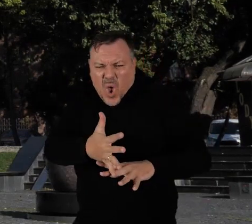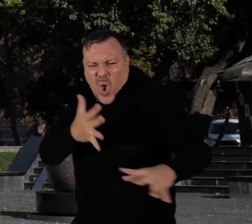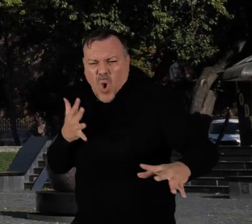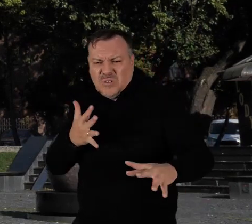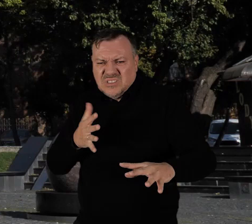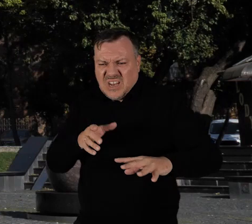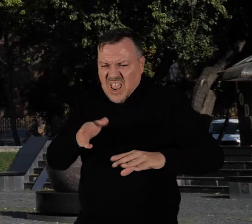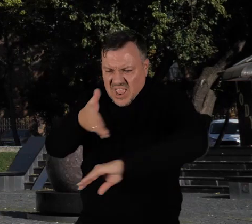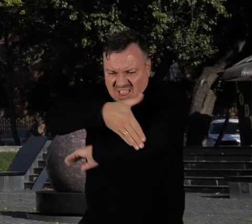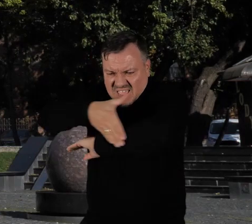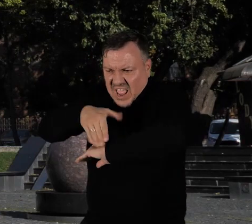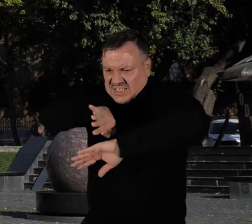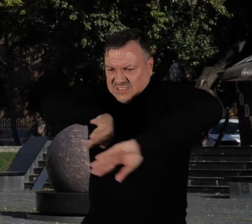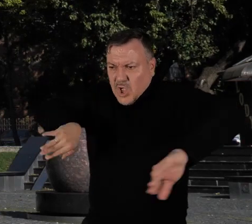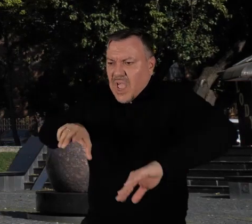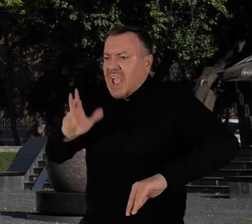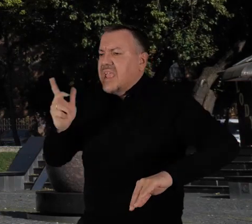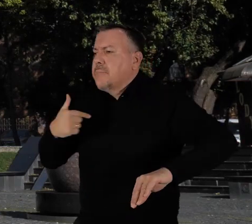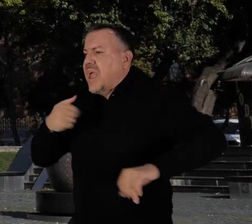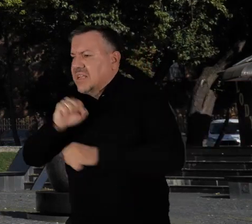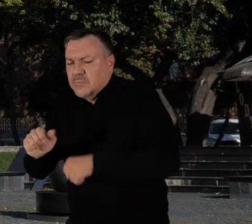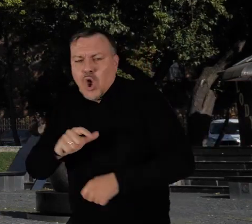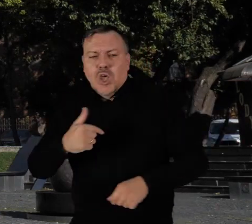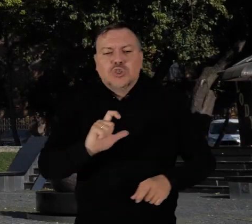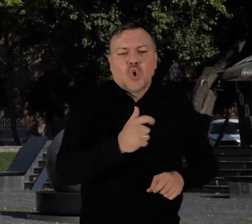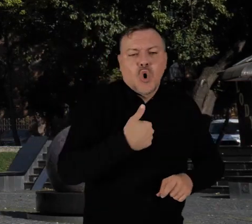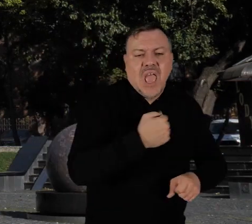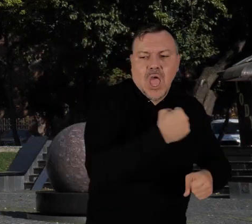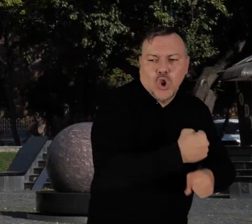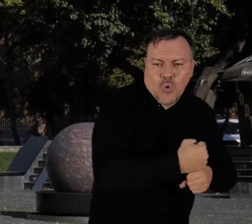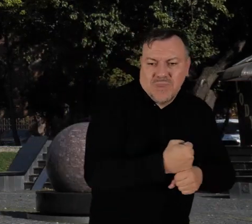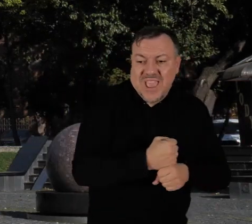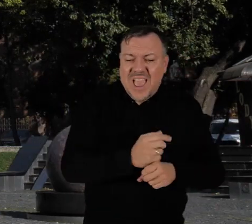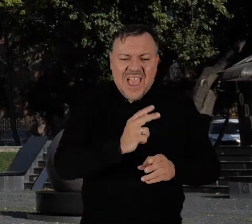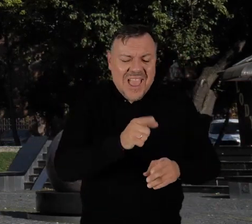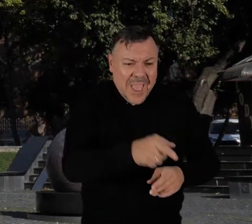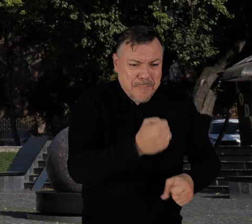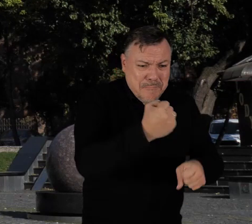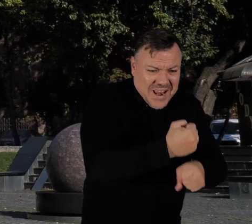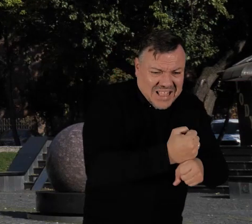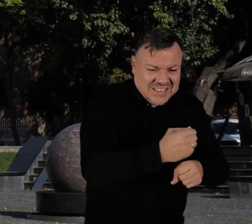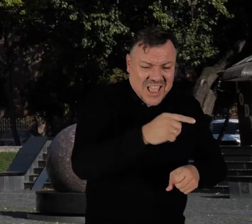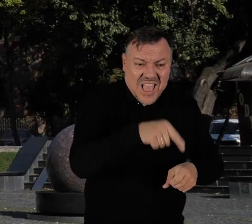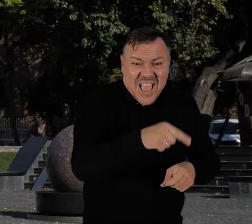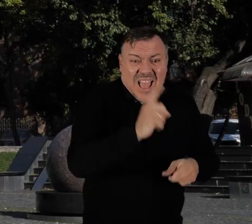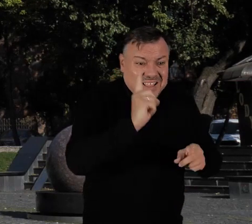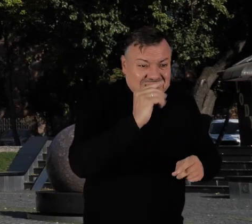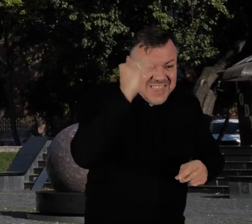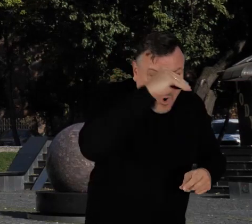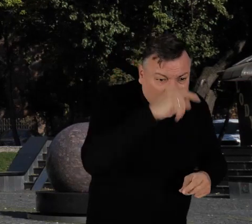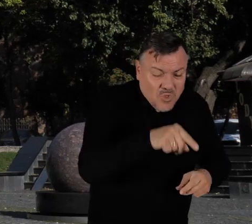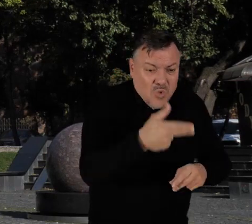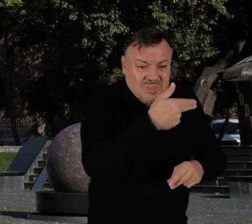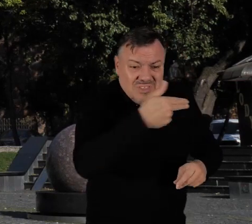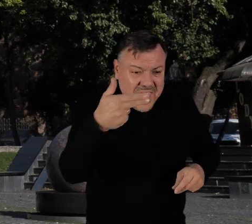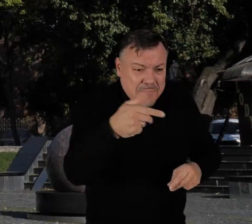tym, kim jestem i tym, co robię. Przedmiot pracy każdej, ale zwłaszcza naukowej, to nie tylko temat, którym